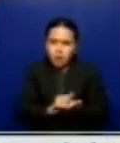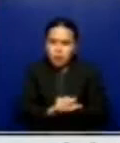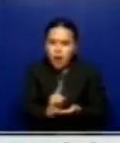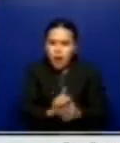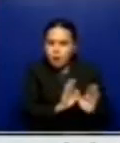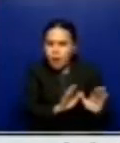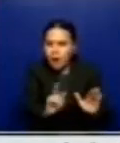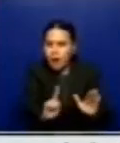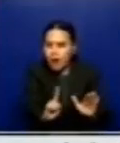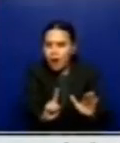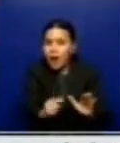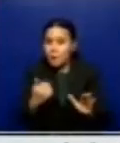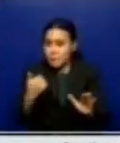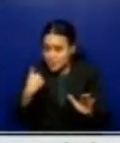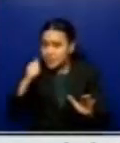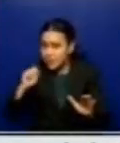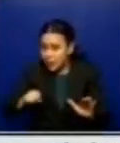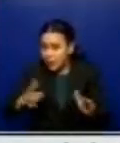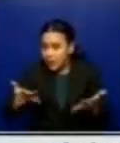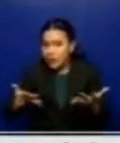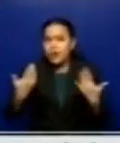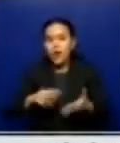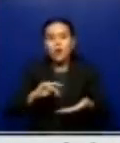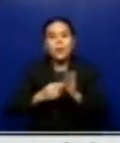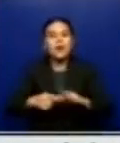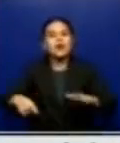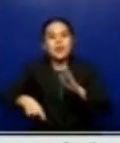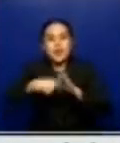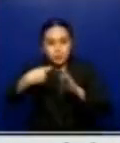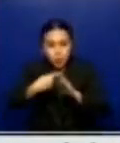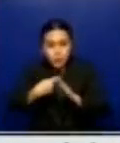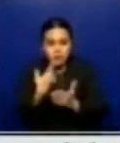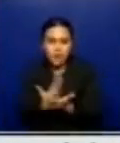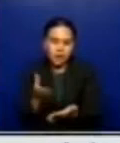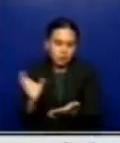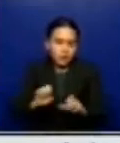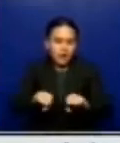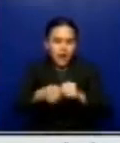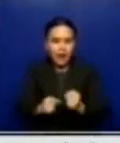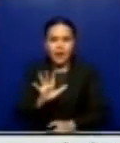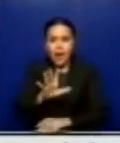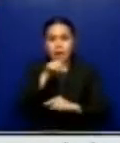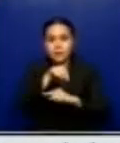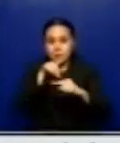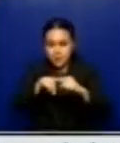เพราะนั้นผมจึงมีเหตุผลในการตัดงบประมาณ 5% เป็นจำนวนเงิน